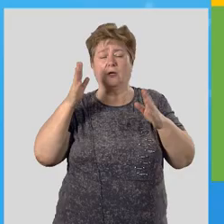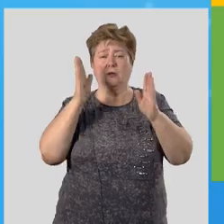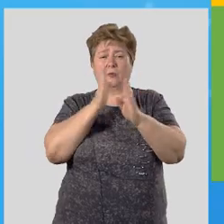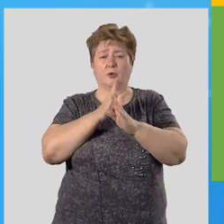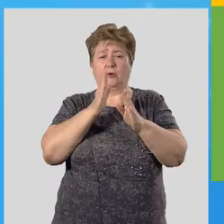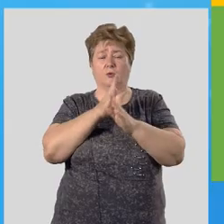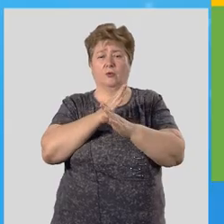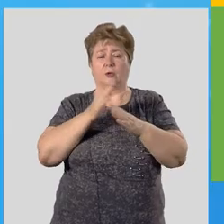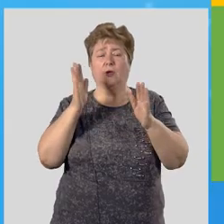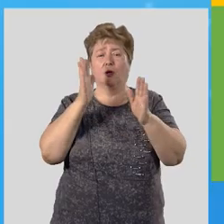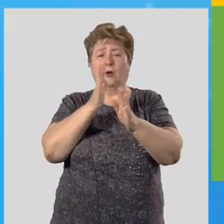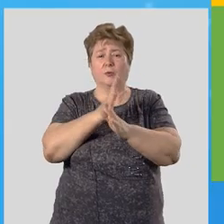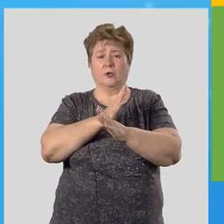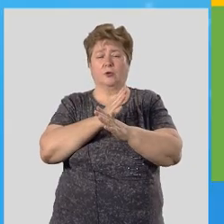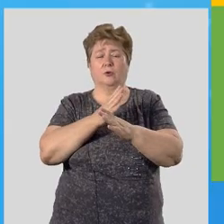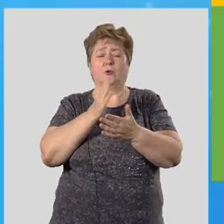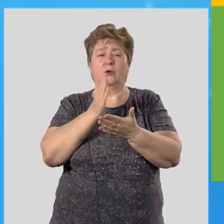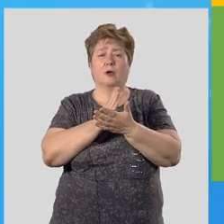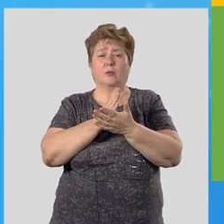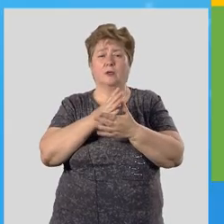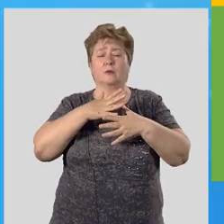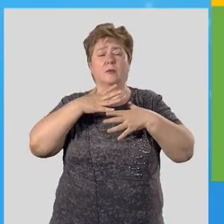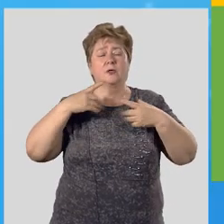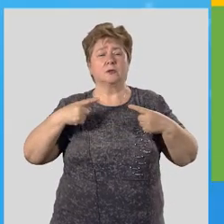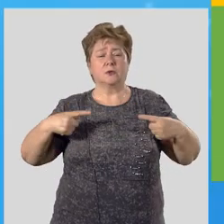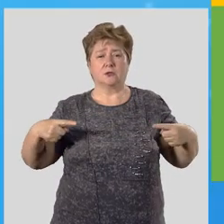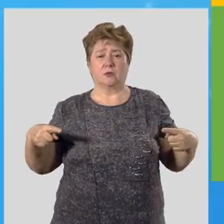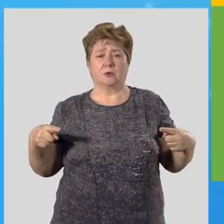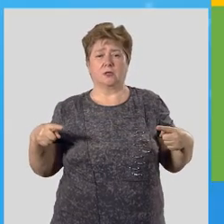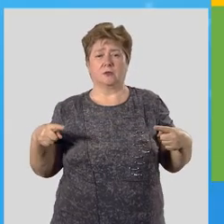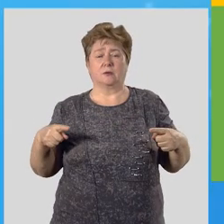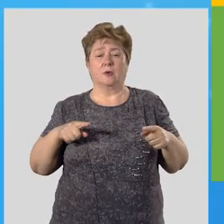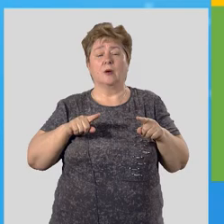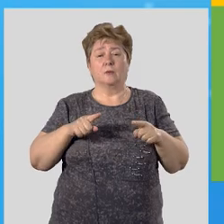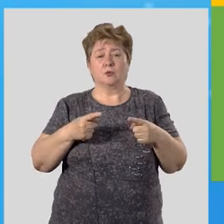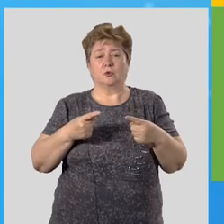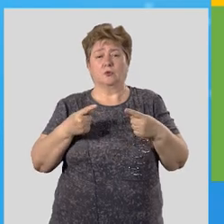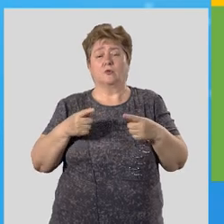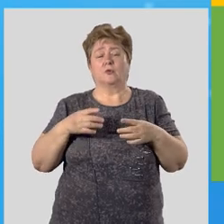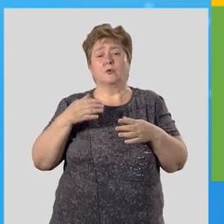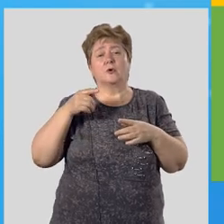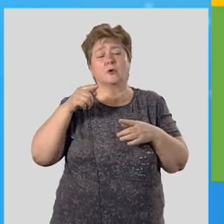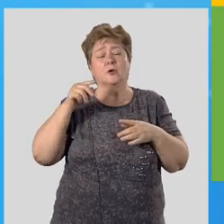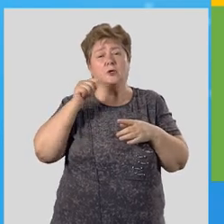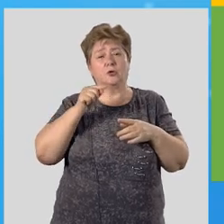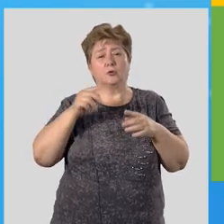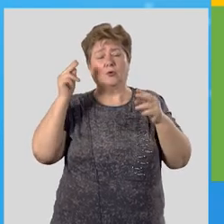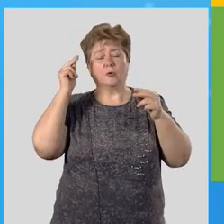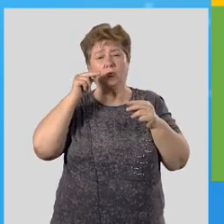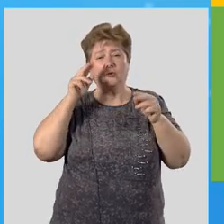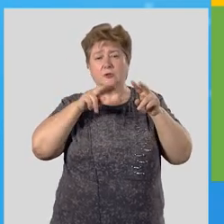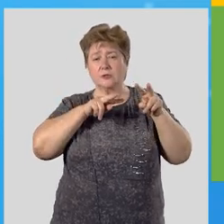природу. Природа обладает большим разнообразием, поэтому ее исследует не